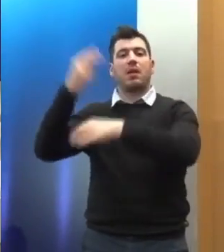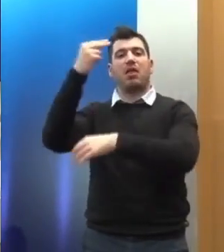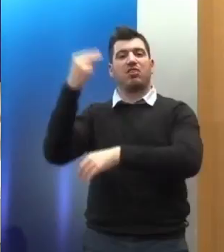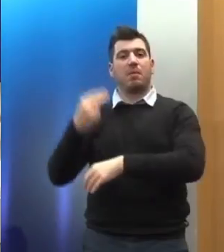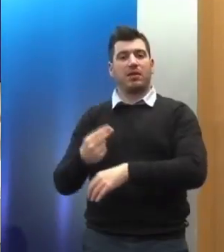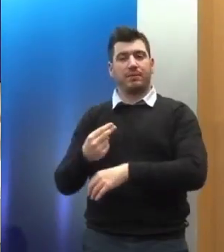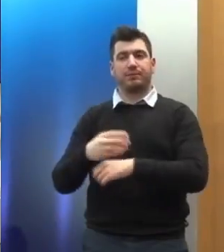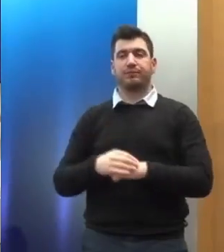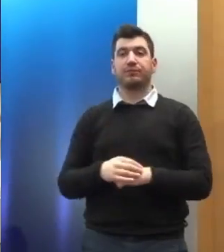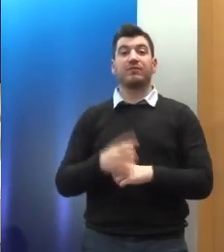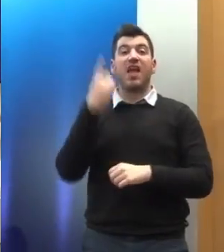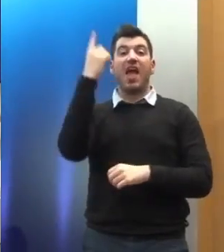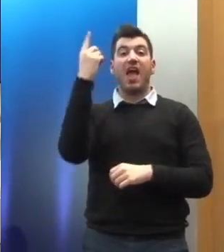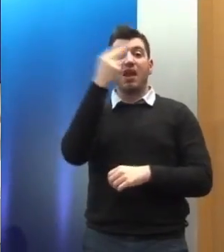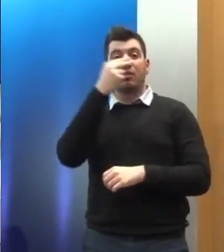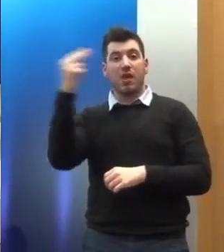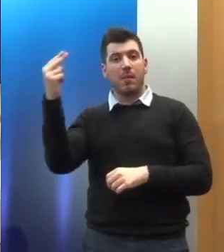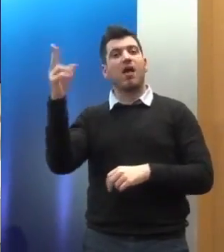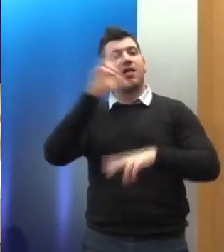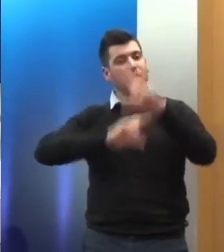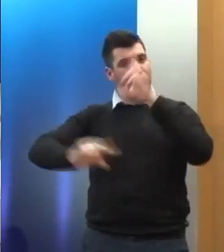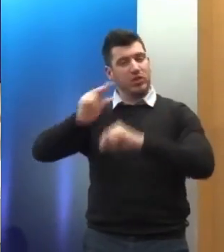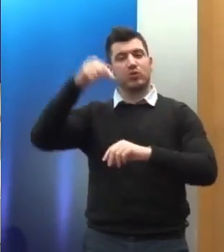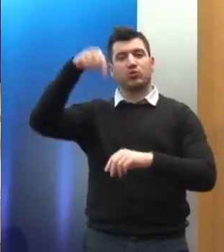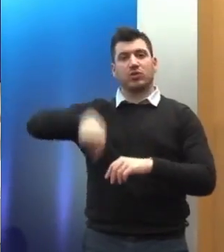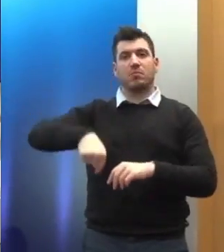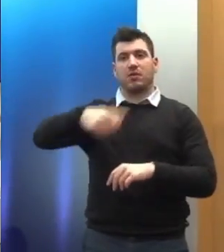Ένα εξ αυτών θα συζητήσω σήμερα μαζί σας εδώ.